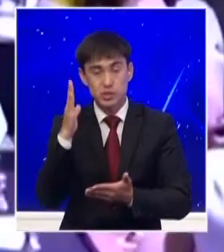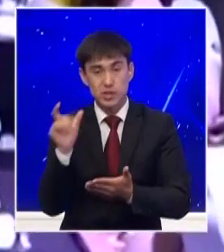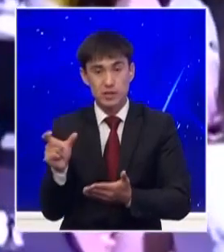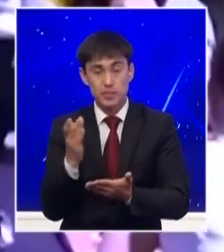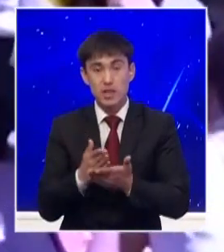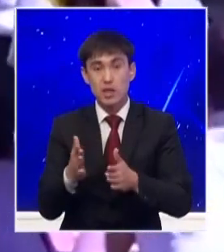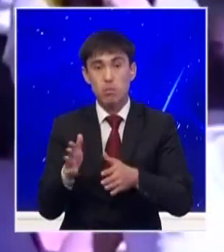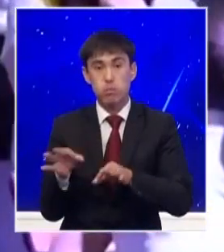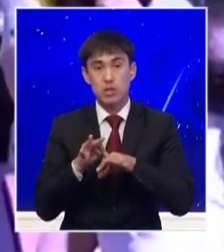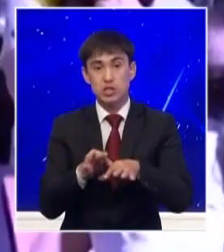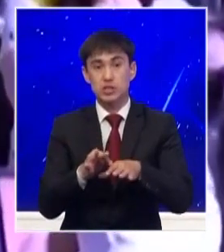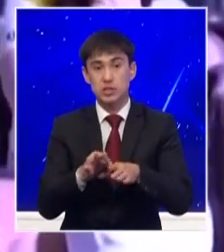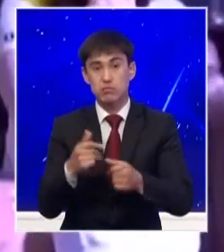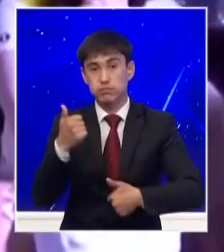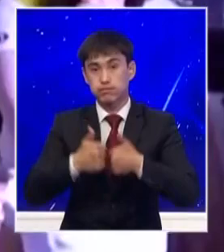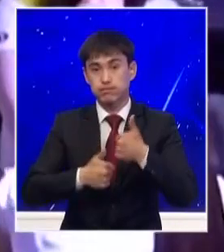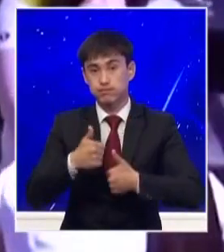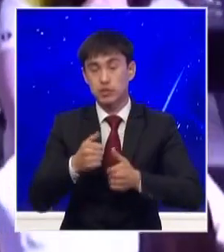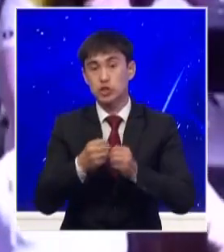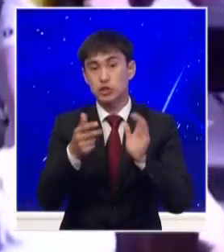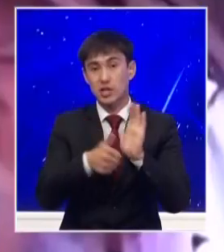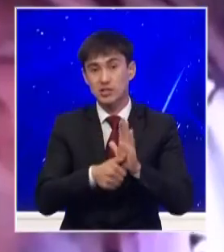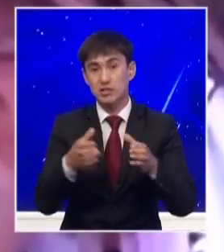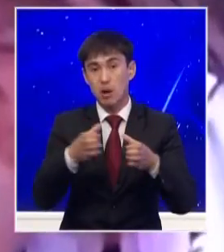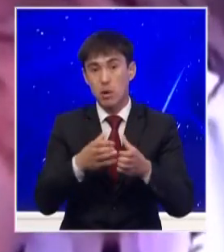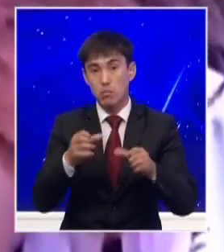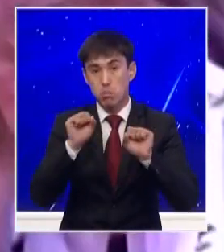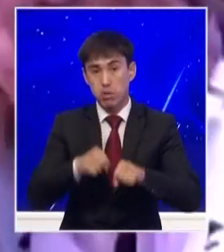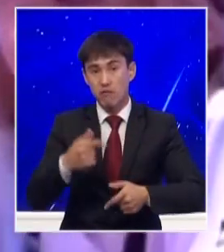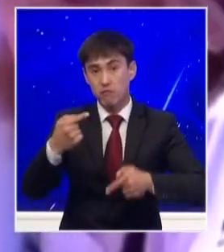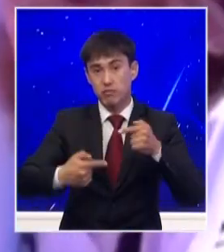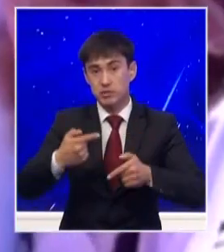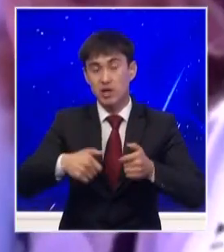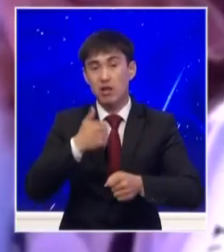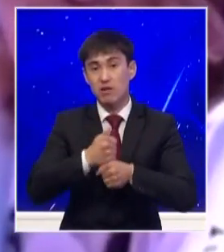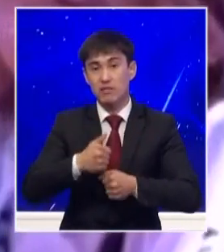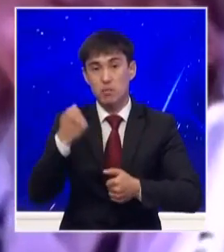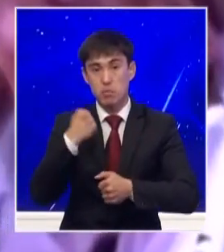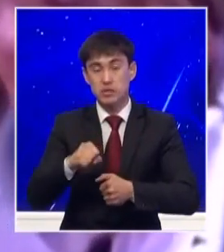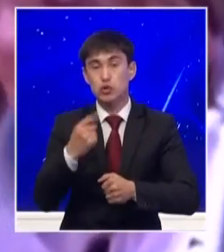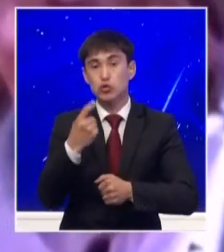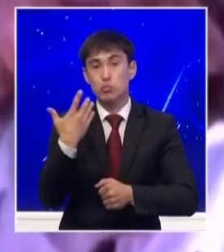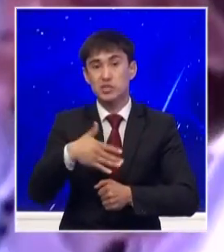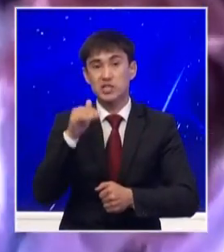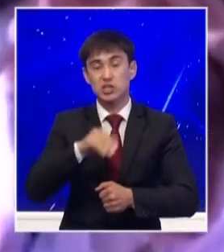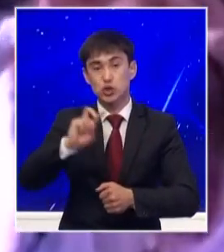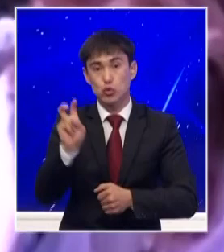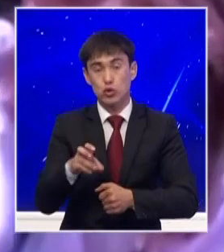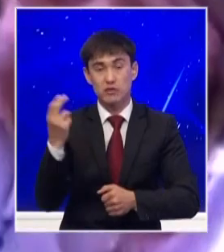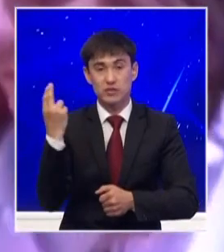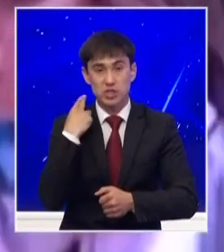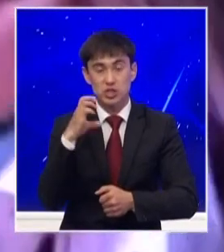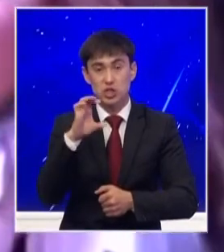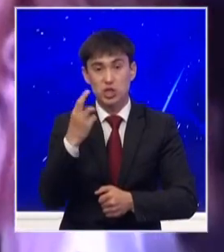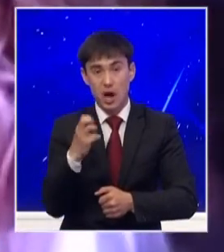На прошедшей глобальной лиге ProChess 16 команд получили право поспорить за главный приз – 150 тысяч долларов США.